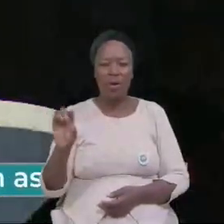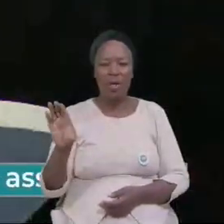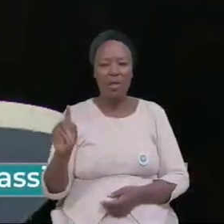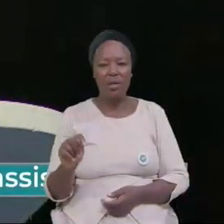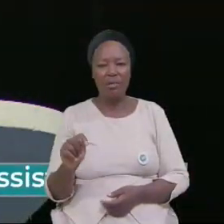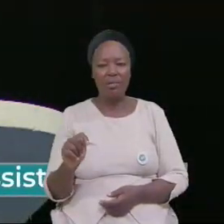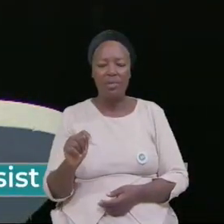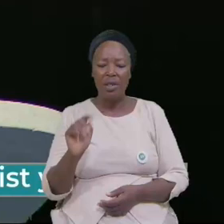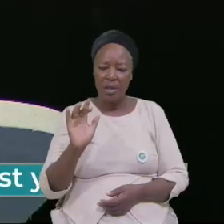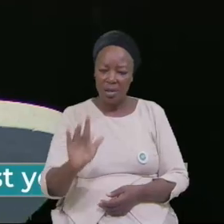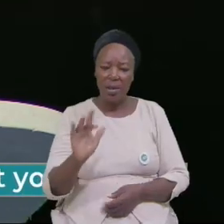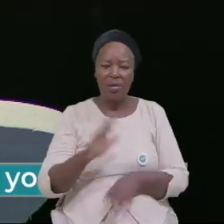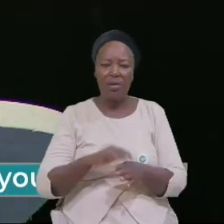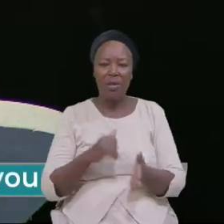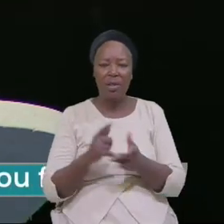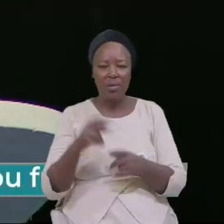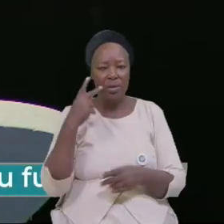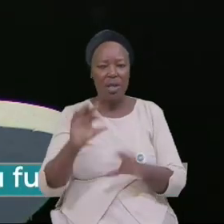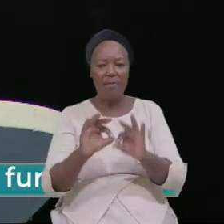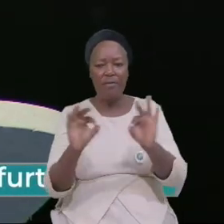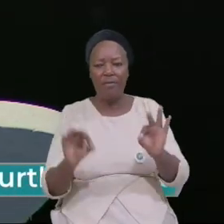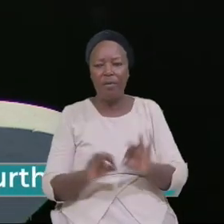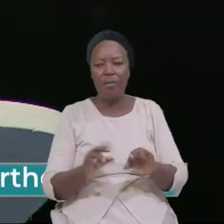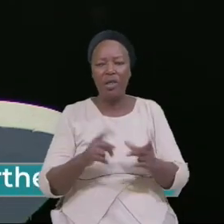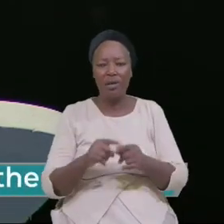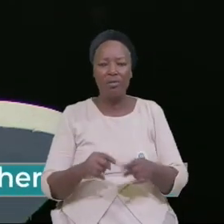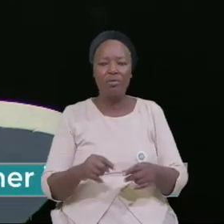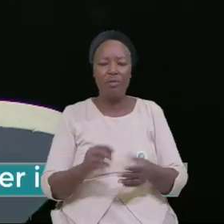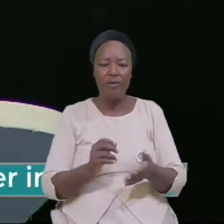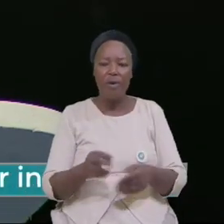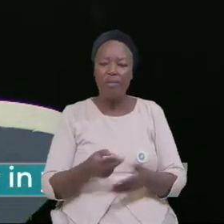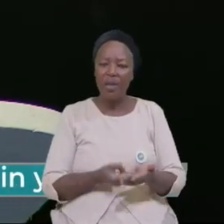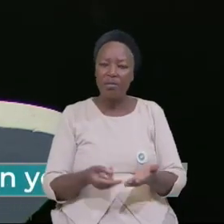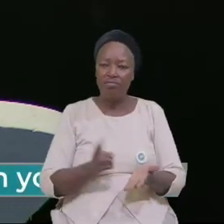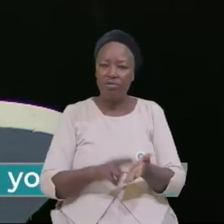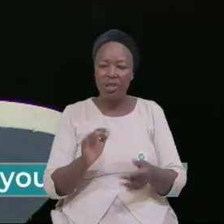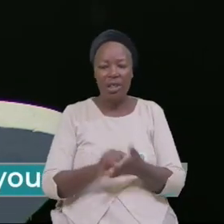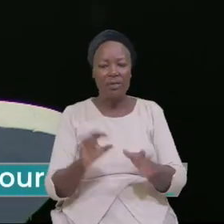et il y a un formulaire qui va s'afficher. Remplissez-le.